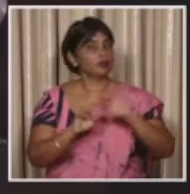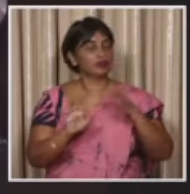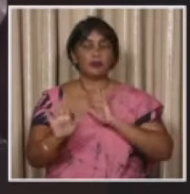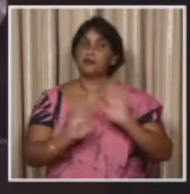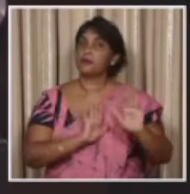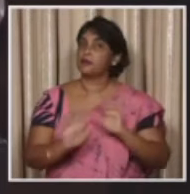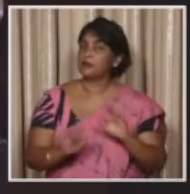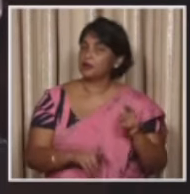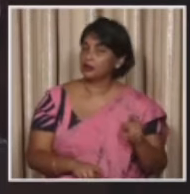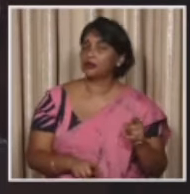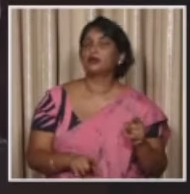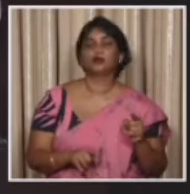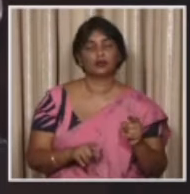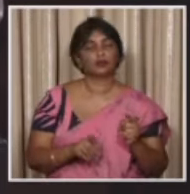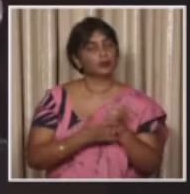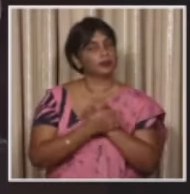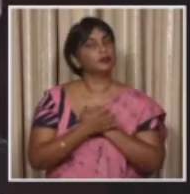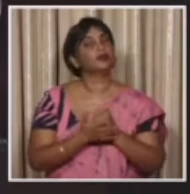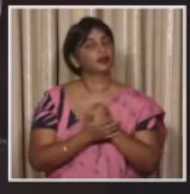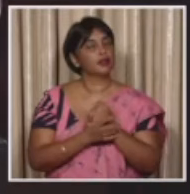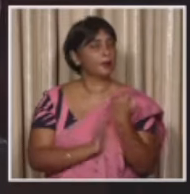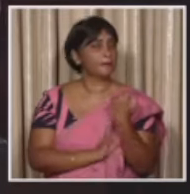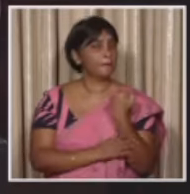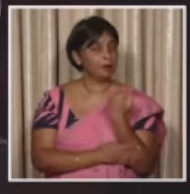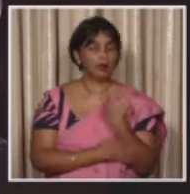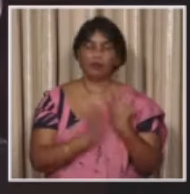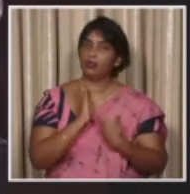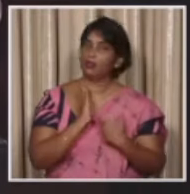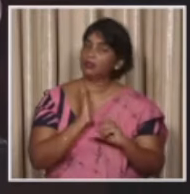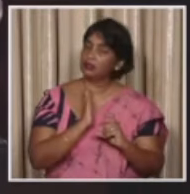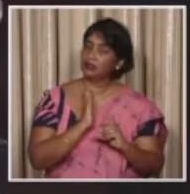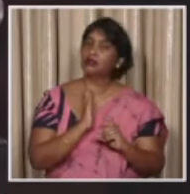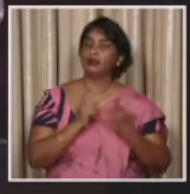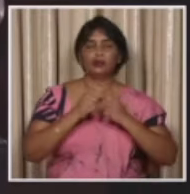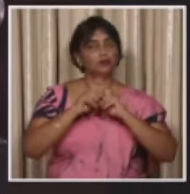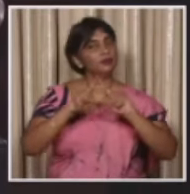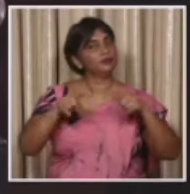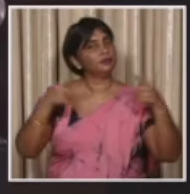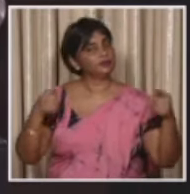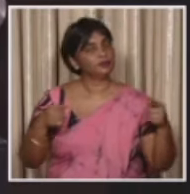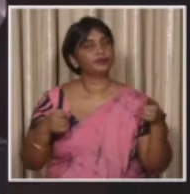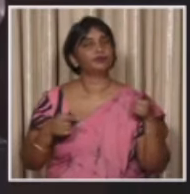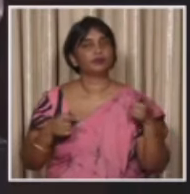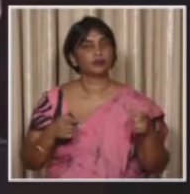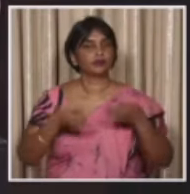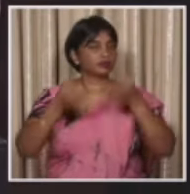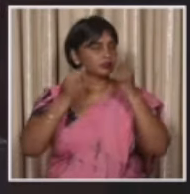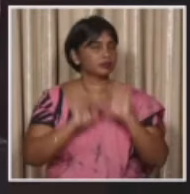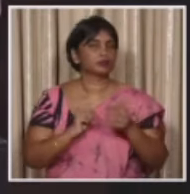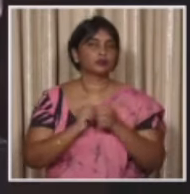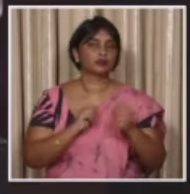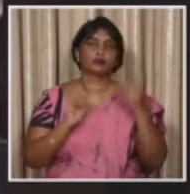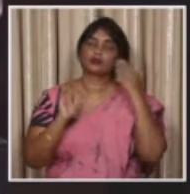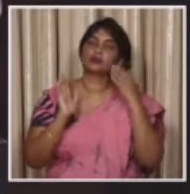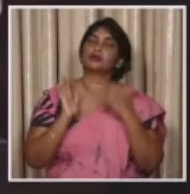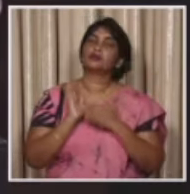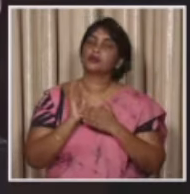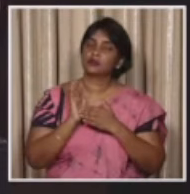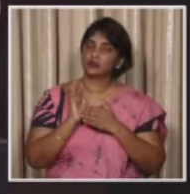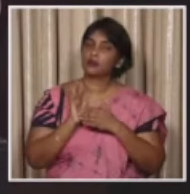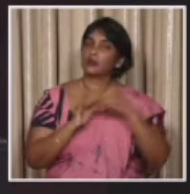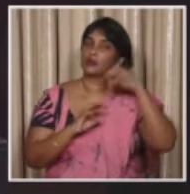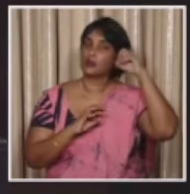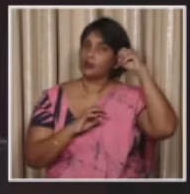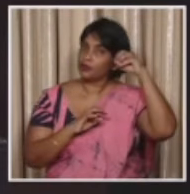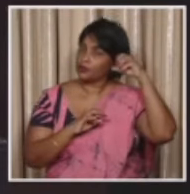Enforce Technical and Other Standards Relating to Safety, Quality, Continuity, Reliability of Electricity Supply. මේ